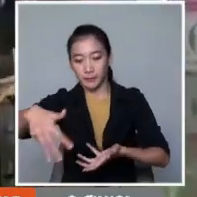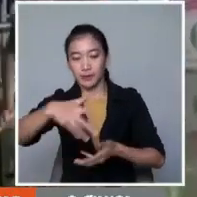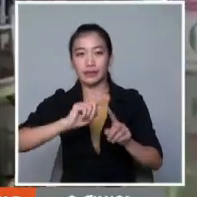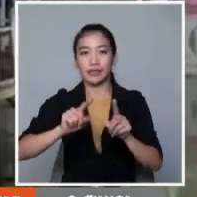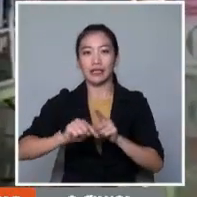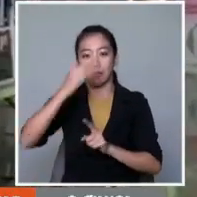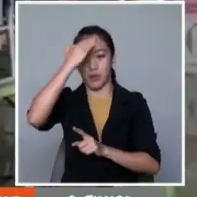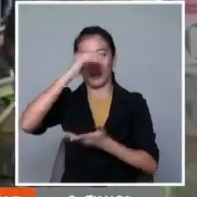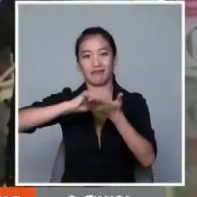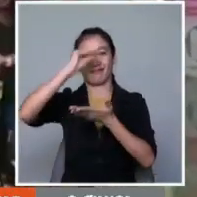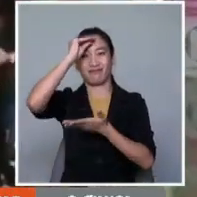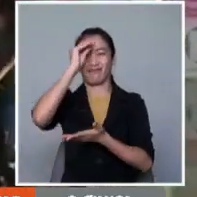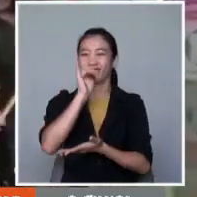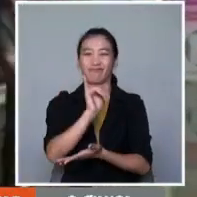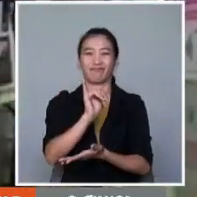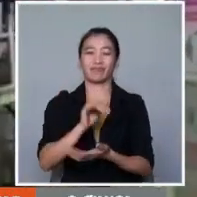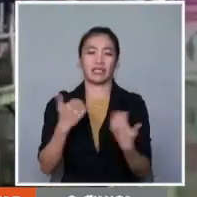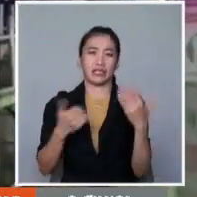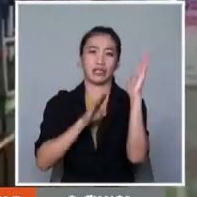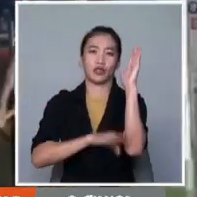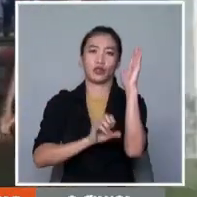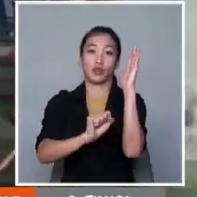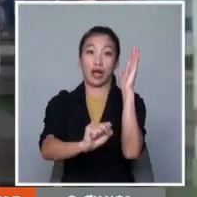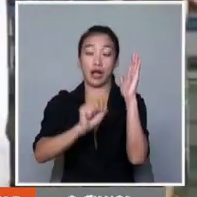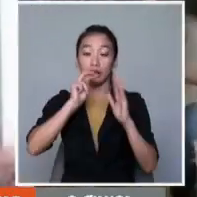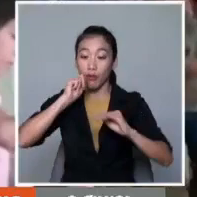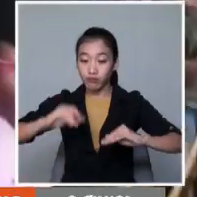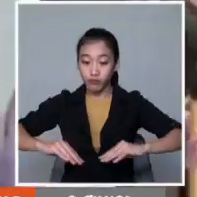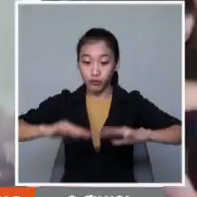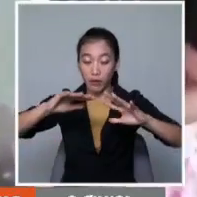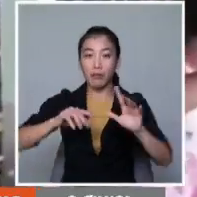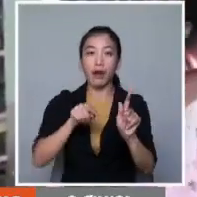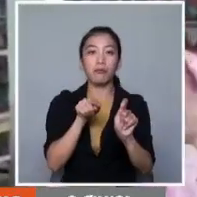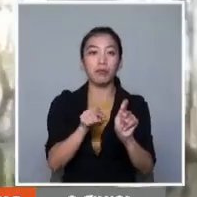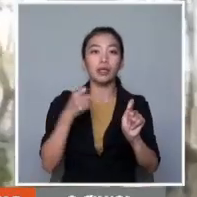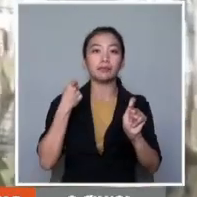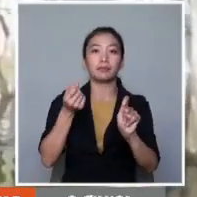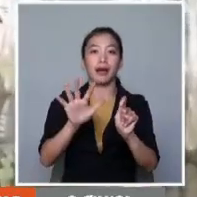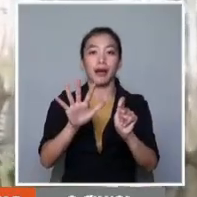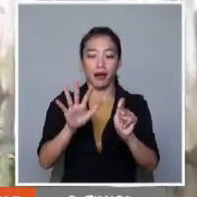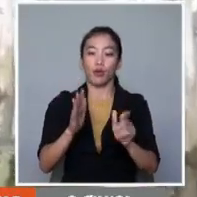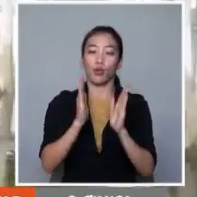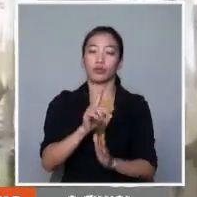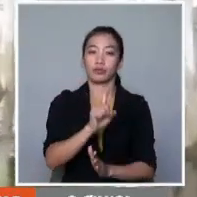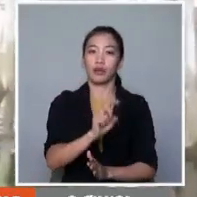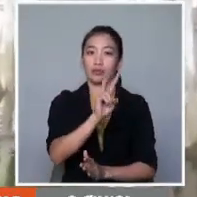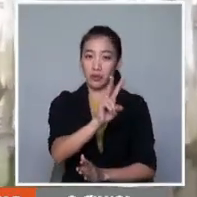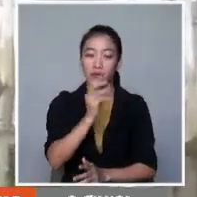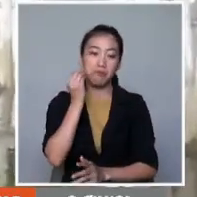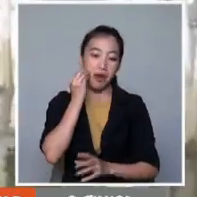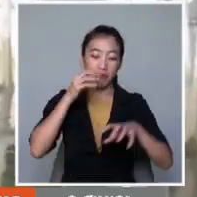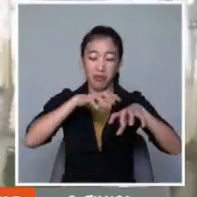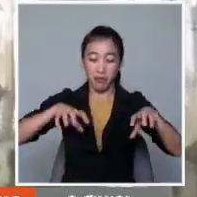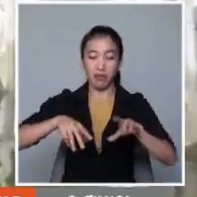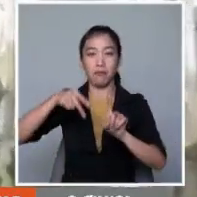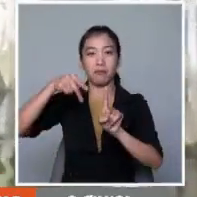มในพื้นที่จังหวัดสงขลาเนี่ยตอนนี้น้ำท่วมไปทั้งหมด15อำเภอมีผู้เสียชีวิต2คนบ้านเรือนกว่า 1,000 หลังคาเรือ